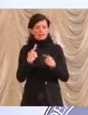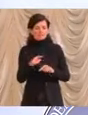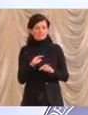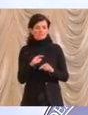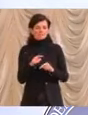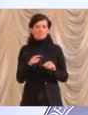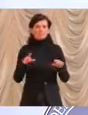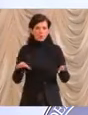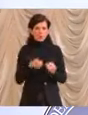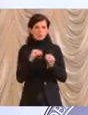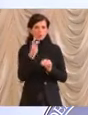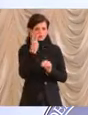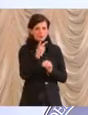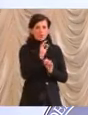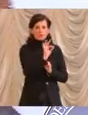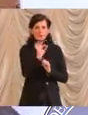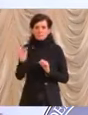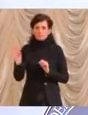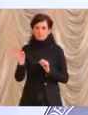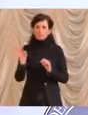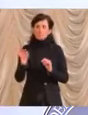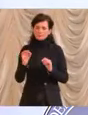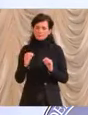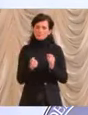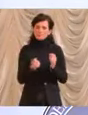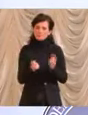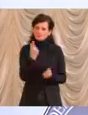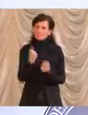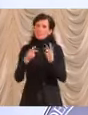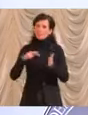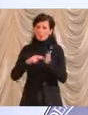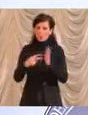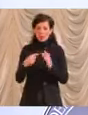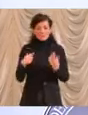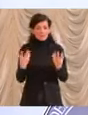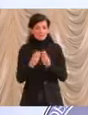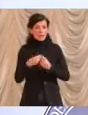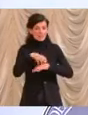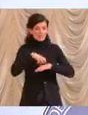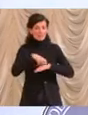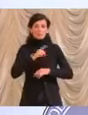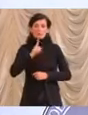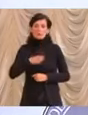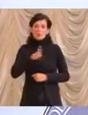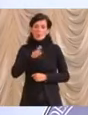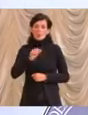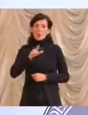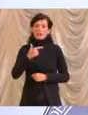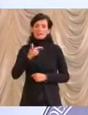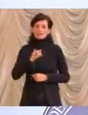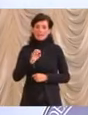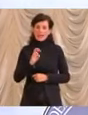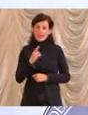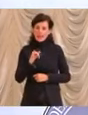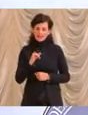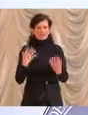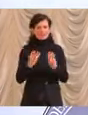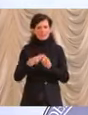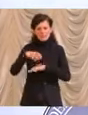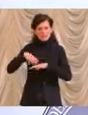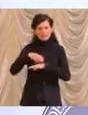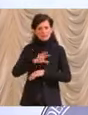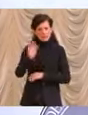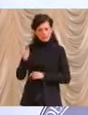farmaceutici. Di qui, con il ministro Gualtieri, con tutti gli altri ministri e le nostre strutture abbiamo